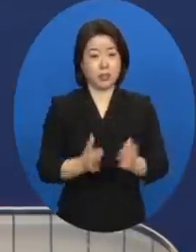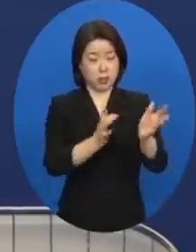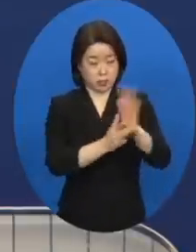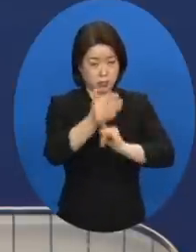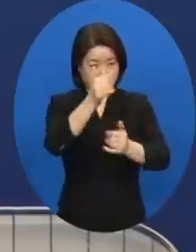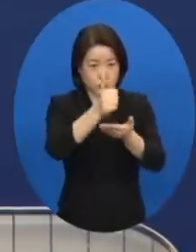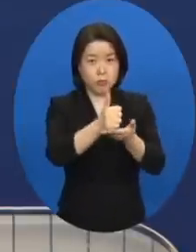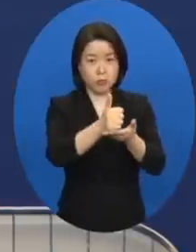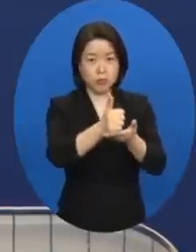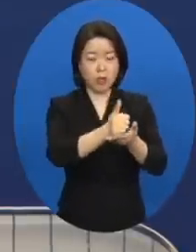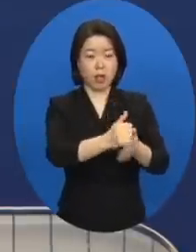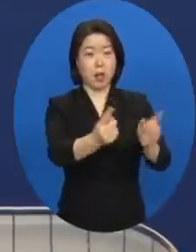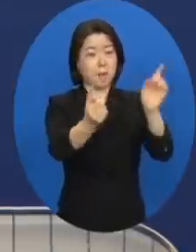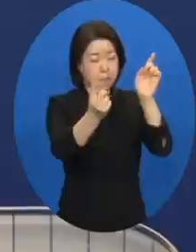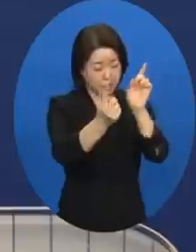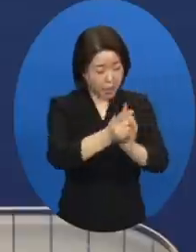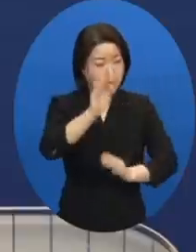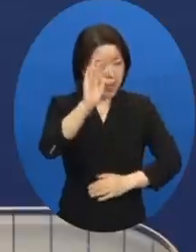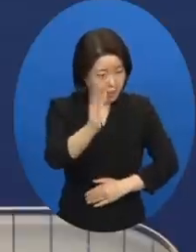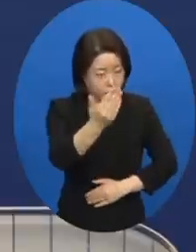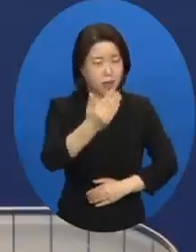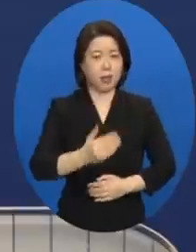예수님 만나야 돼.